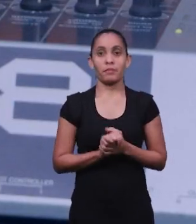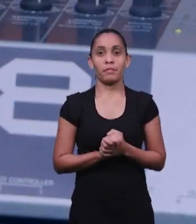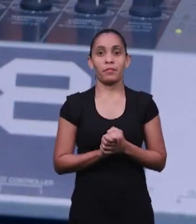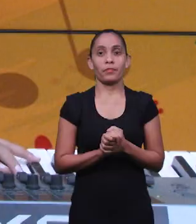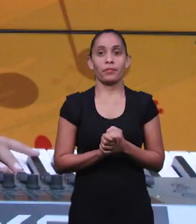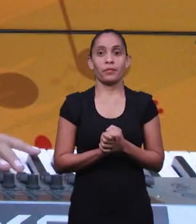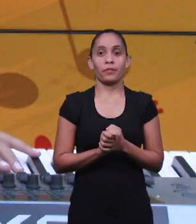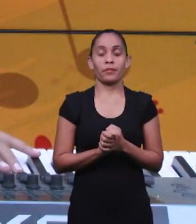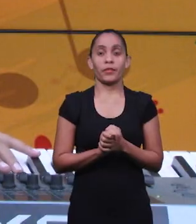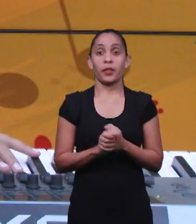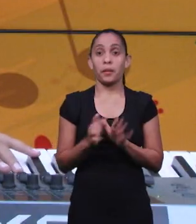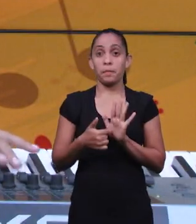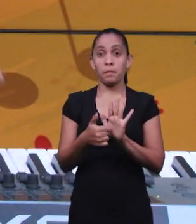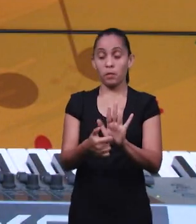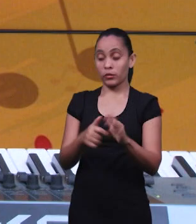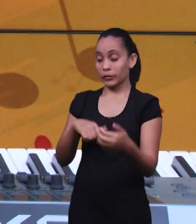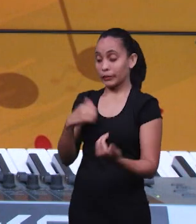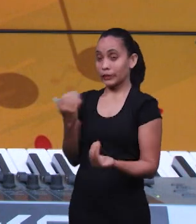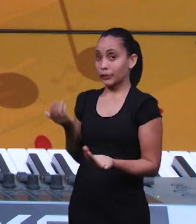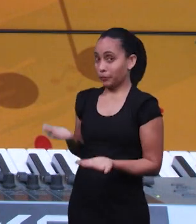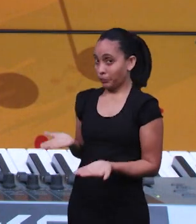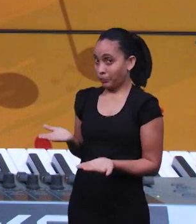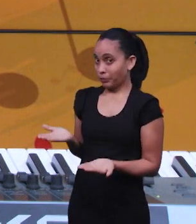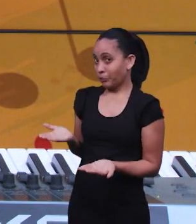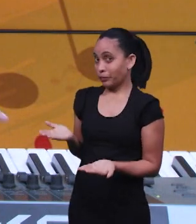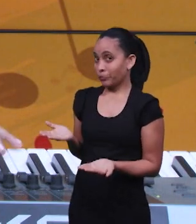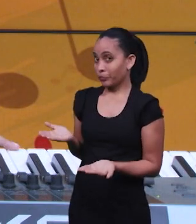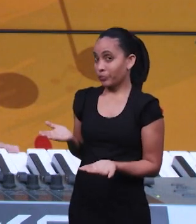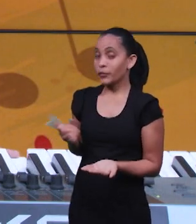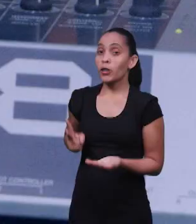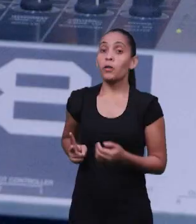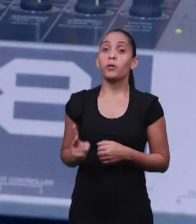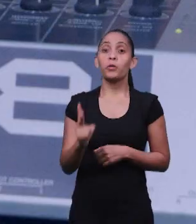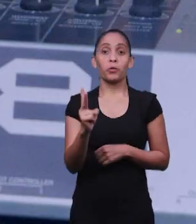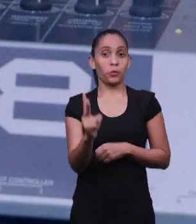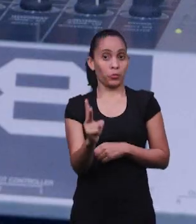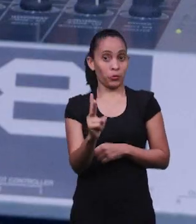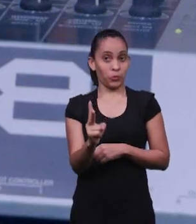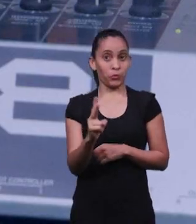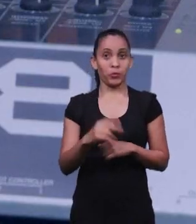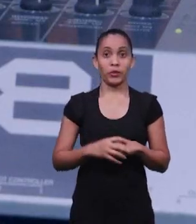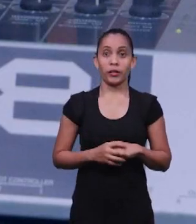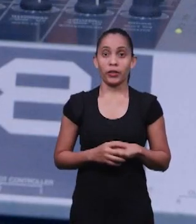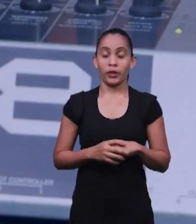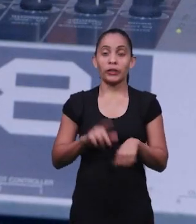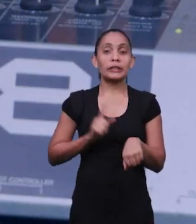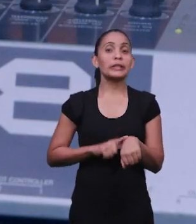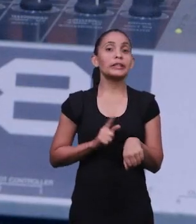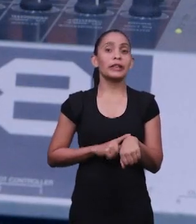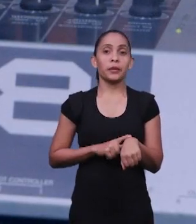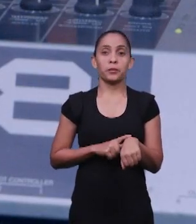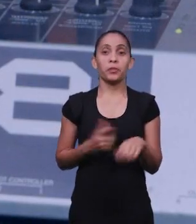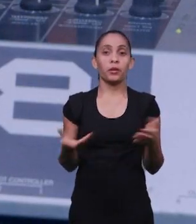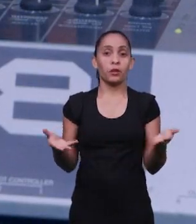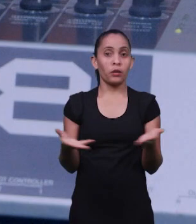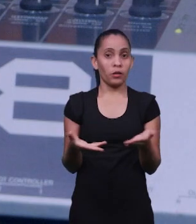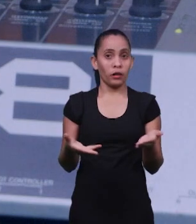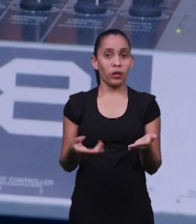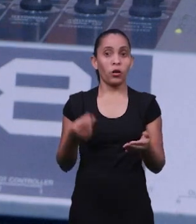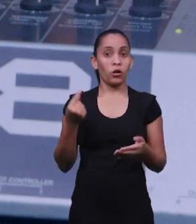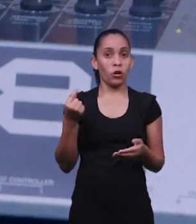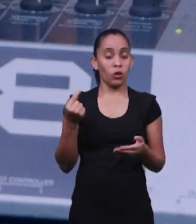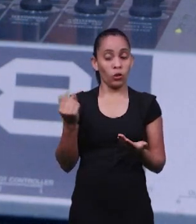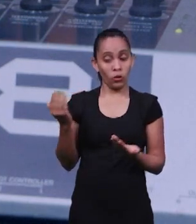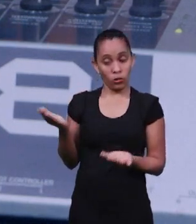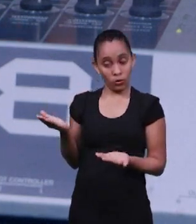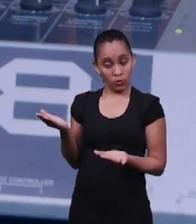On passe vers le ré dièse avec le la au milieu, le doigt 2, et on continue. Et le temps, 1, 2, 3. 1, 2, 3, 1,